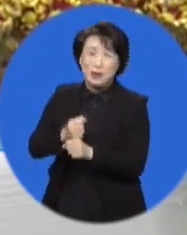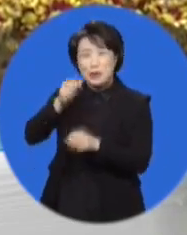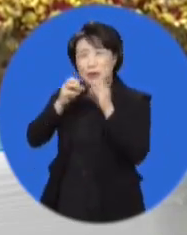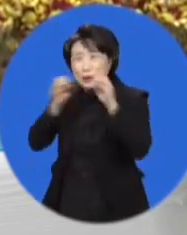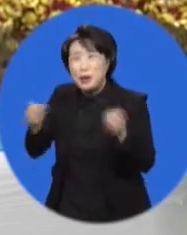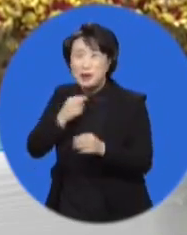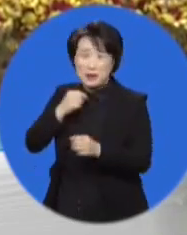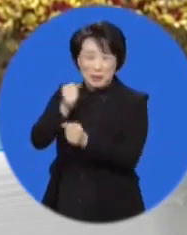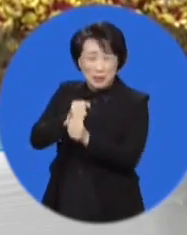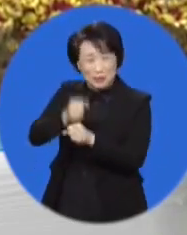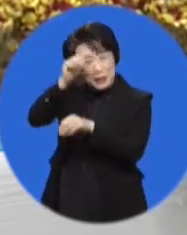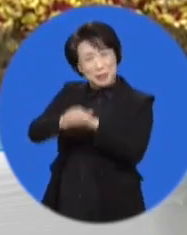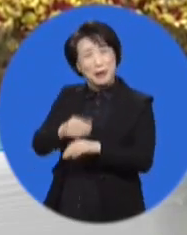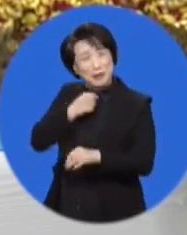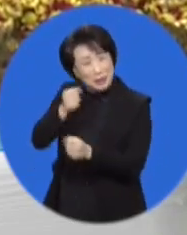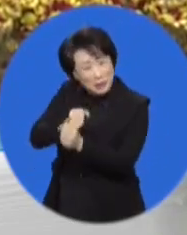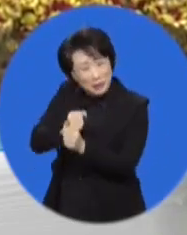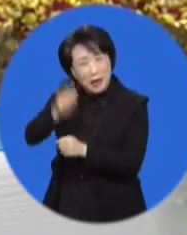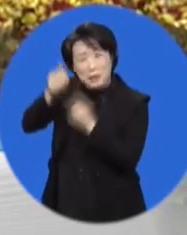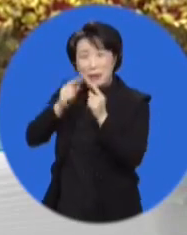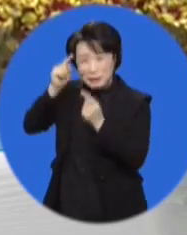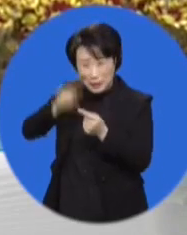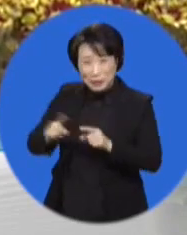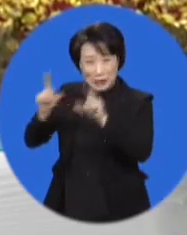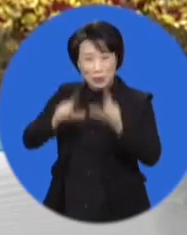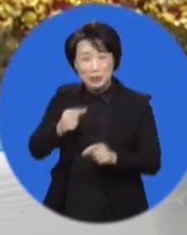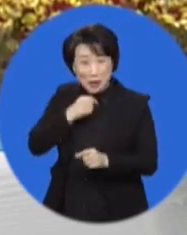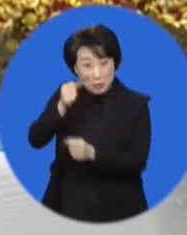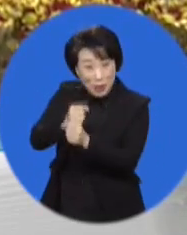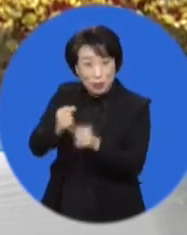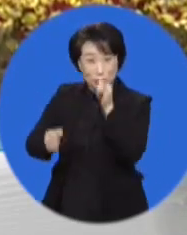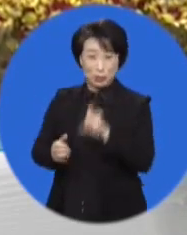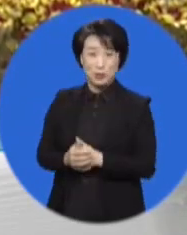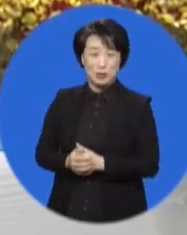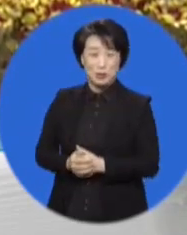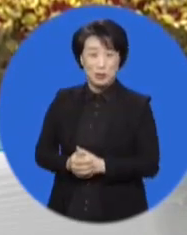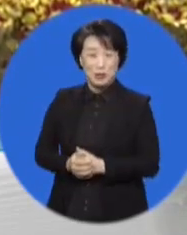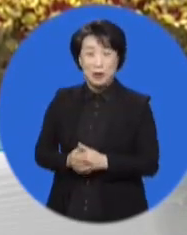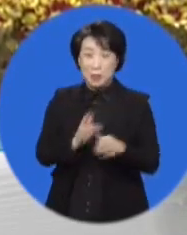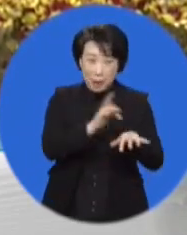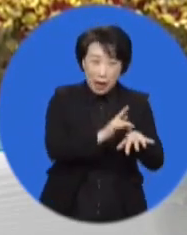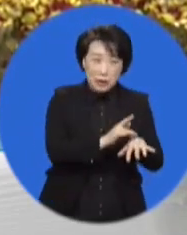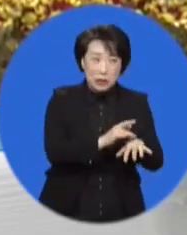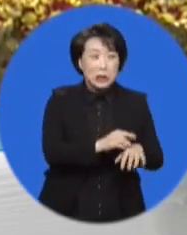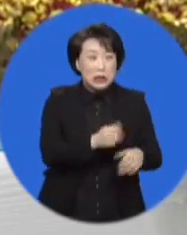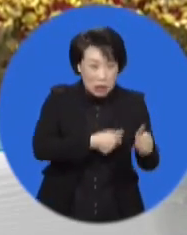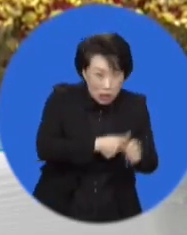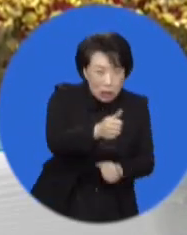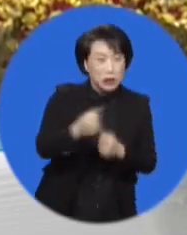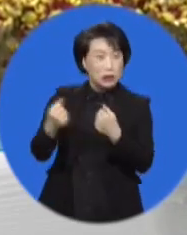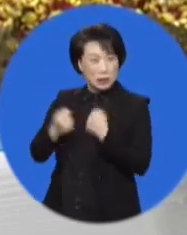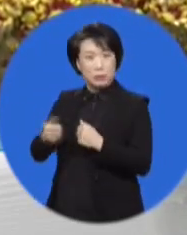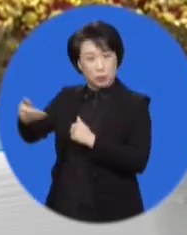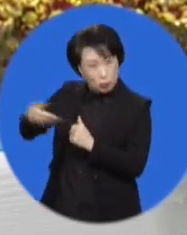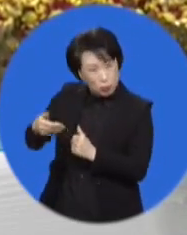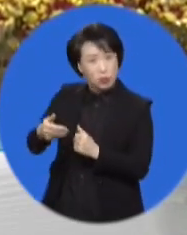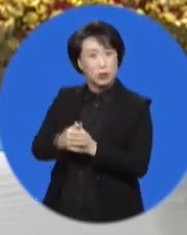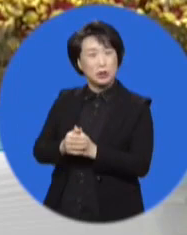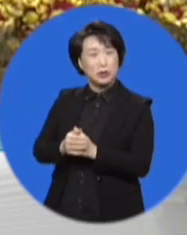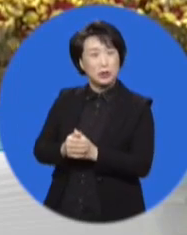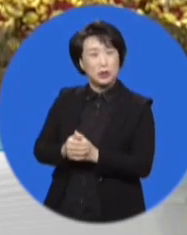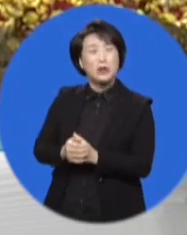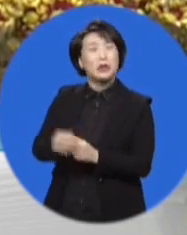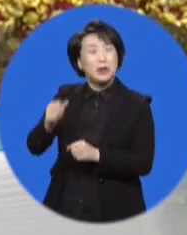예배하고 싶도록 만들고 하나님 말씀대로 살고 싶도록 만들고 마귀를 대항해 일주는 힘을